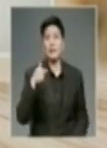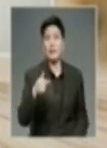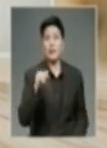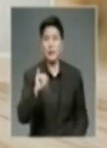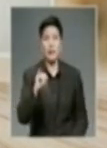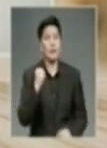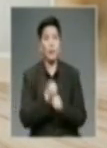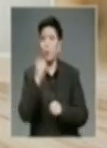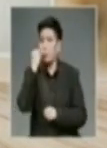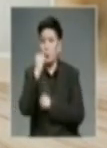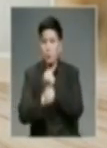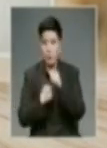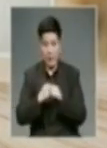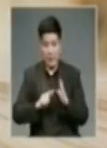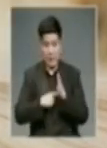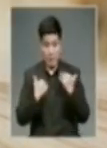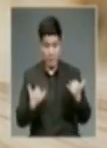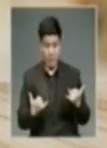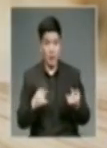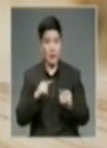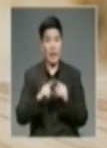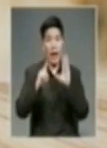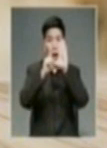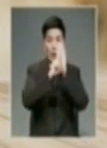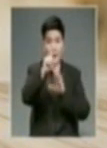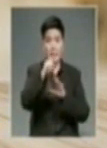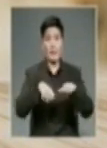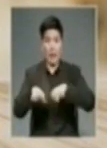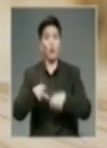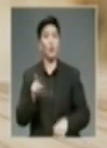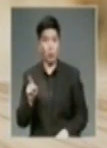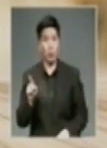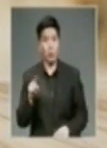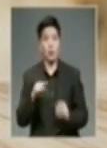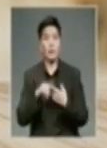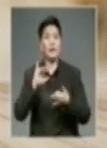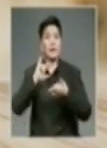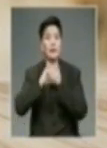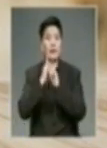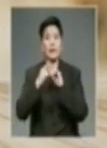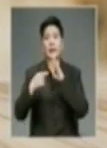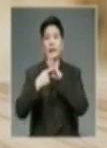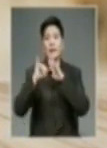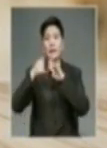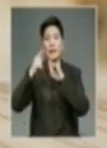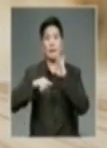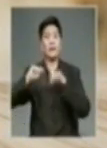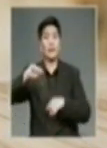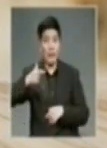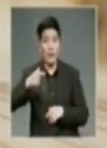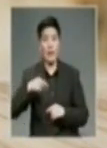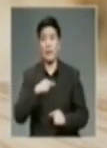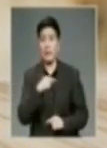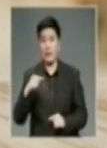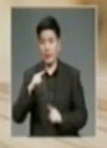ดเป็นประจำทุกปีในปีนี้งาน GI Market ครั้งที่1กำลังจัดอยู่หน้าศูนย์การค้าเซ็นทรัลแจ้งวัฒนะจนถึงวันที่3พฤษ